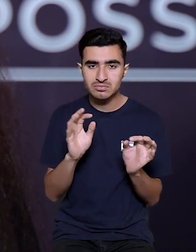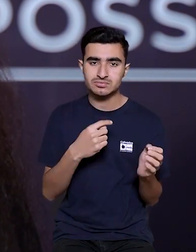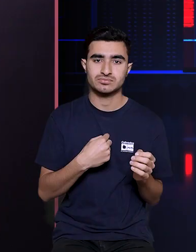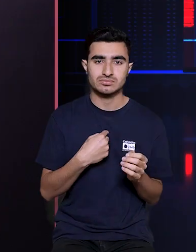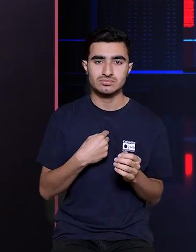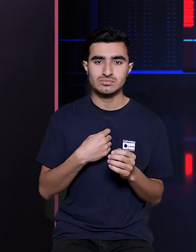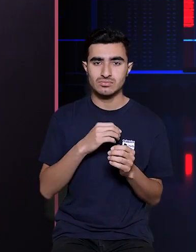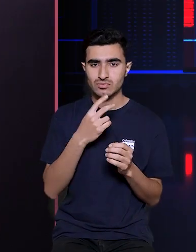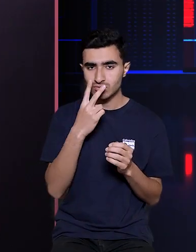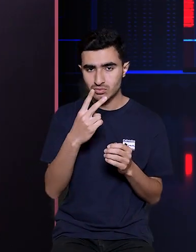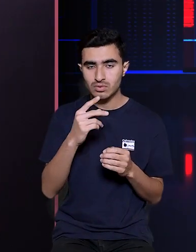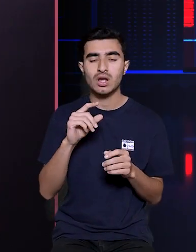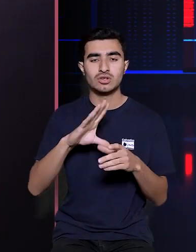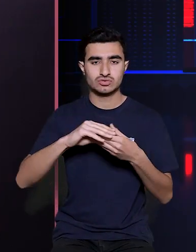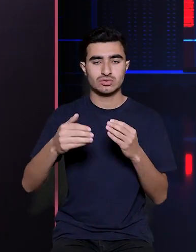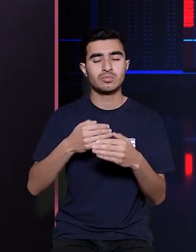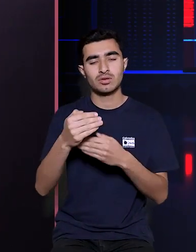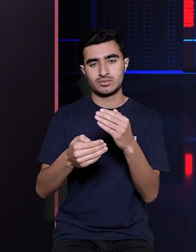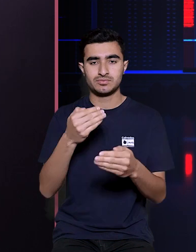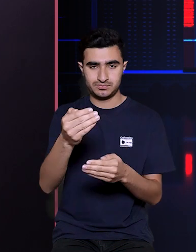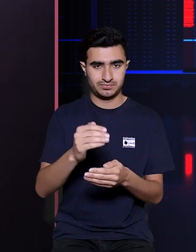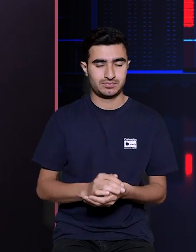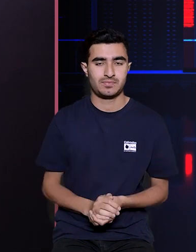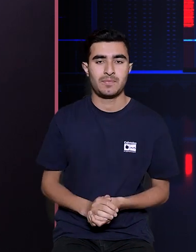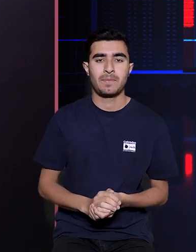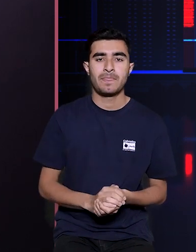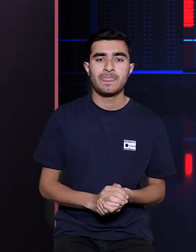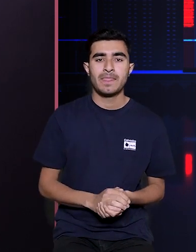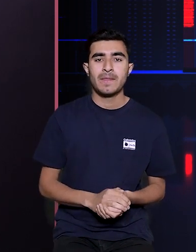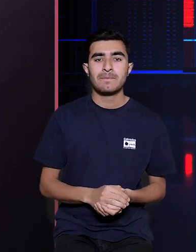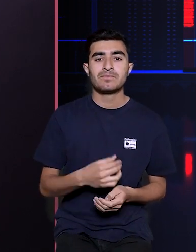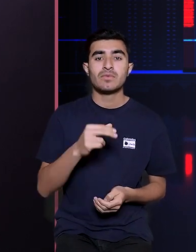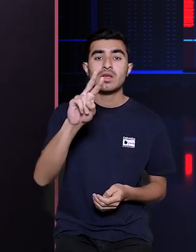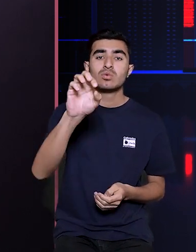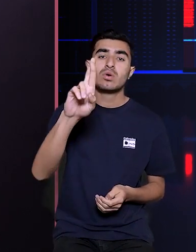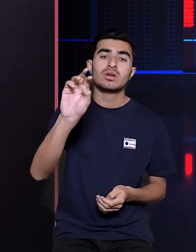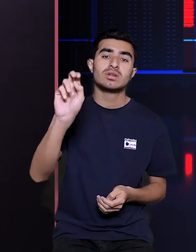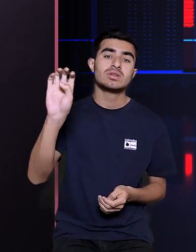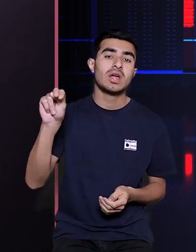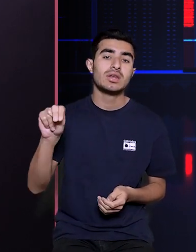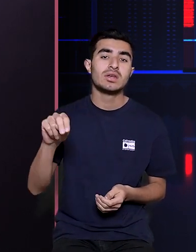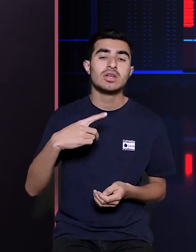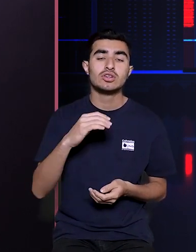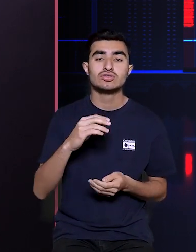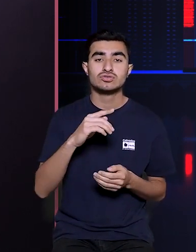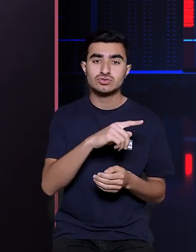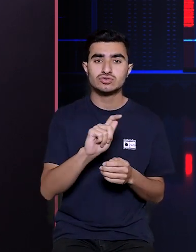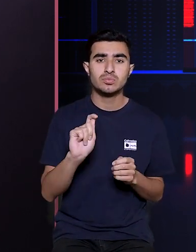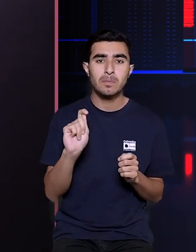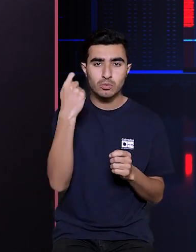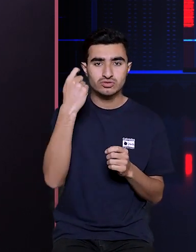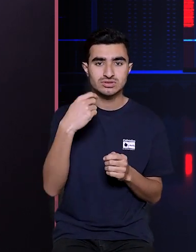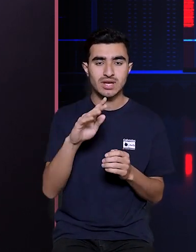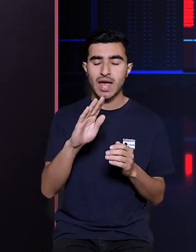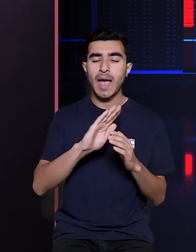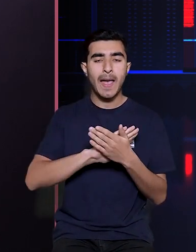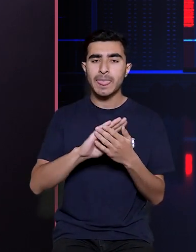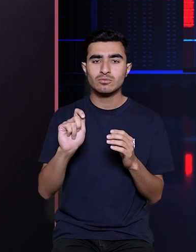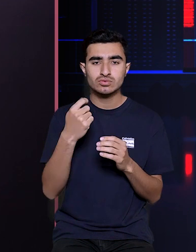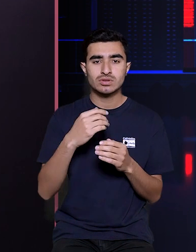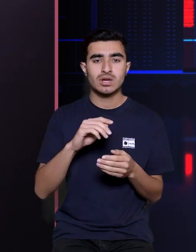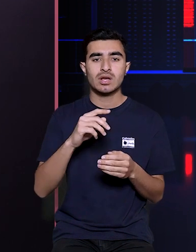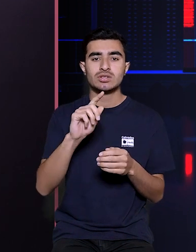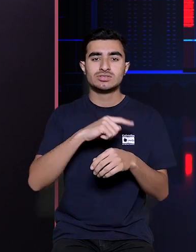रही। अब कहानी को मैं आगे बढ़ाती हूँ। नौरीन आधी छुट्टी के वक़्त ऊपर छत पे